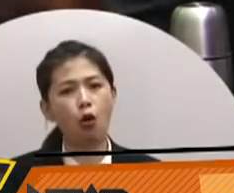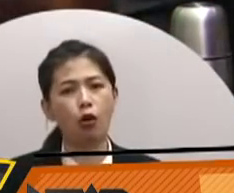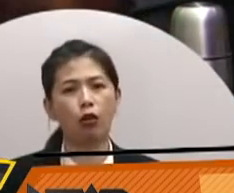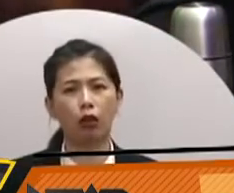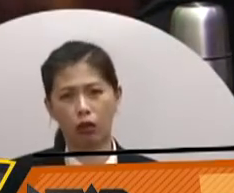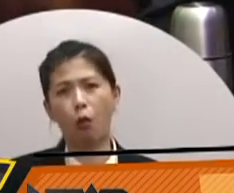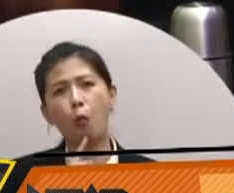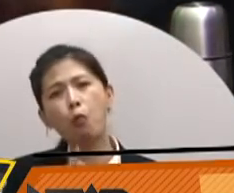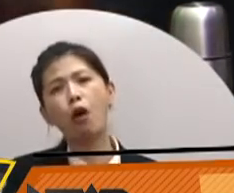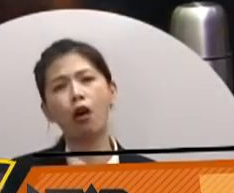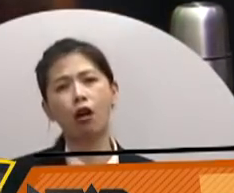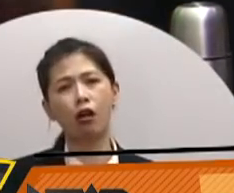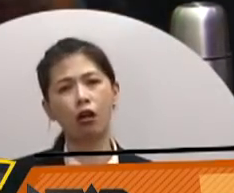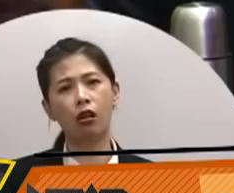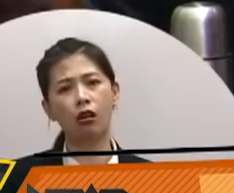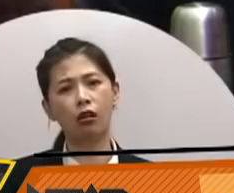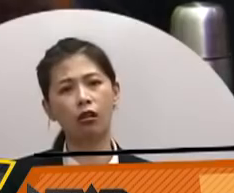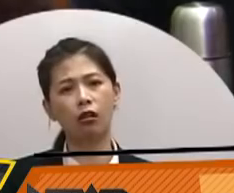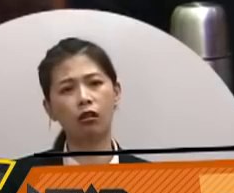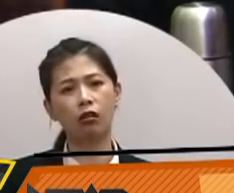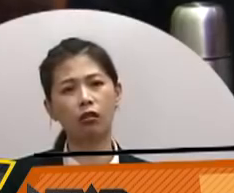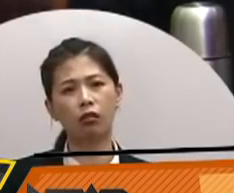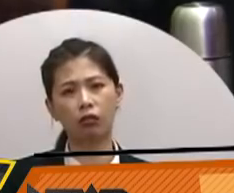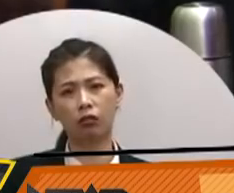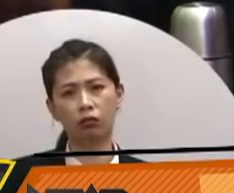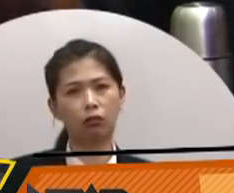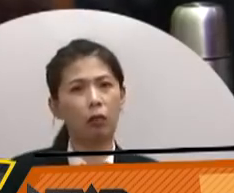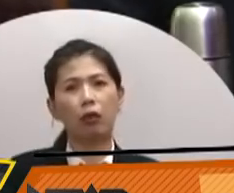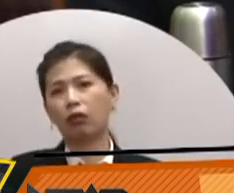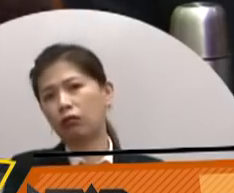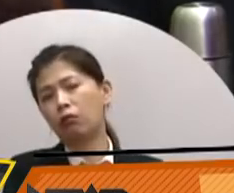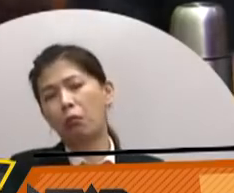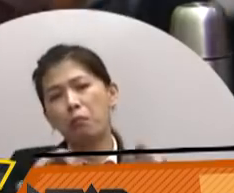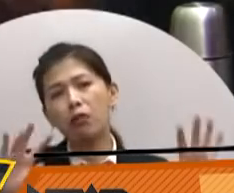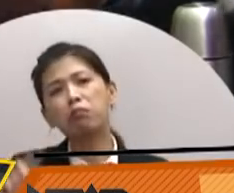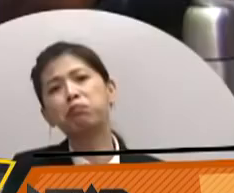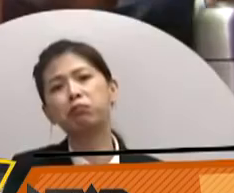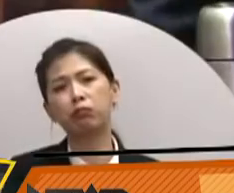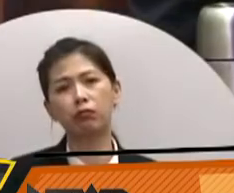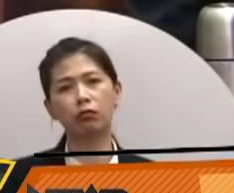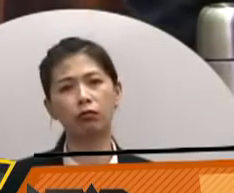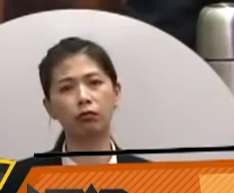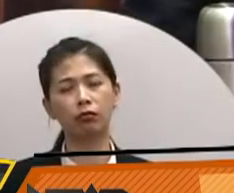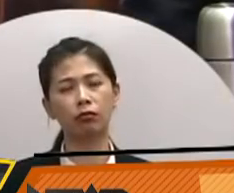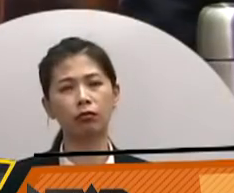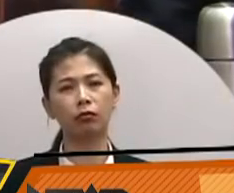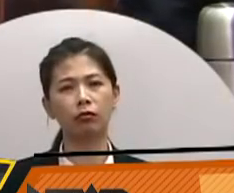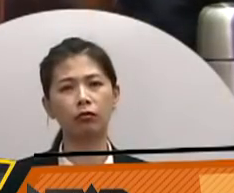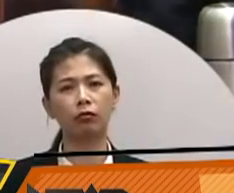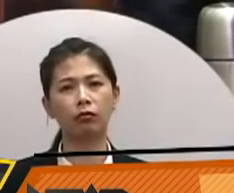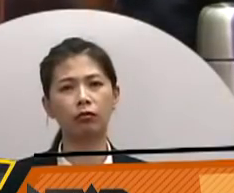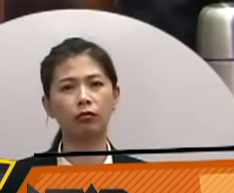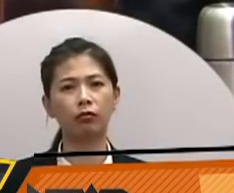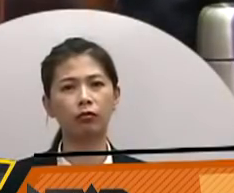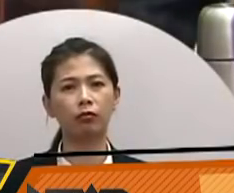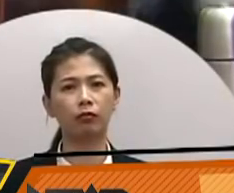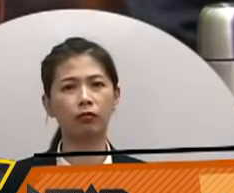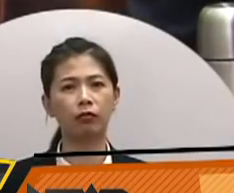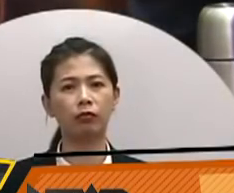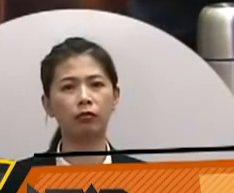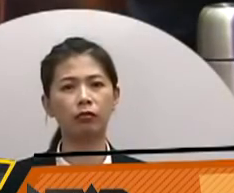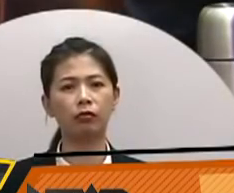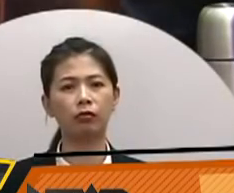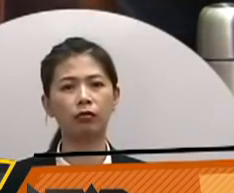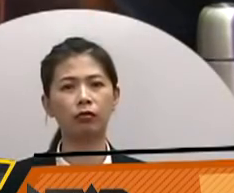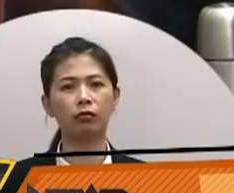啊！ 你讲那什么？ 你也可以拿扫把。 外交共青宣传， 院长，我们今天问的是2300万人。